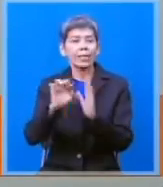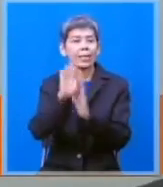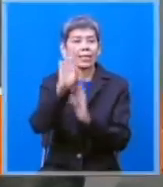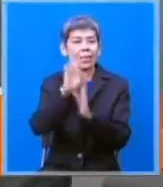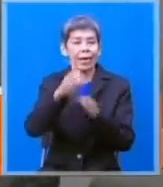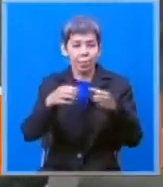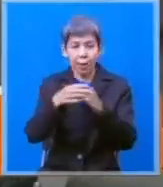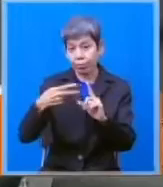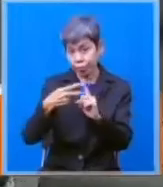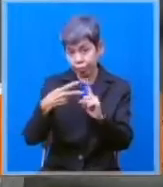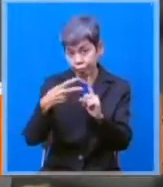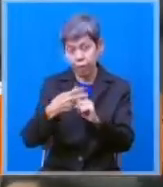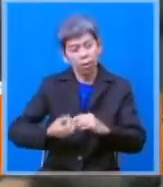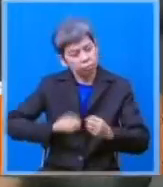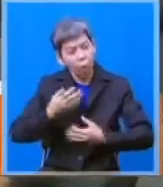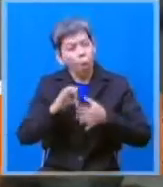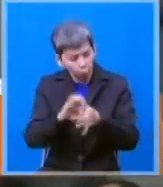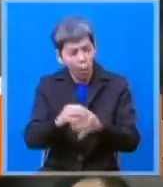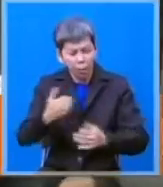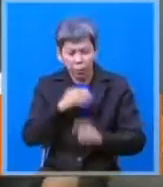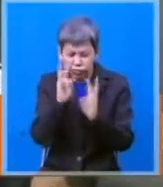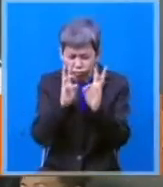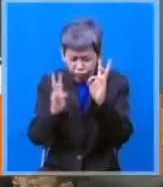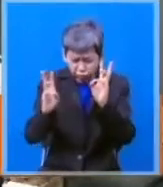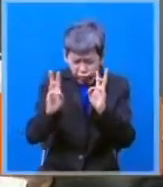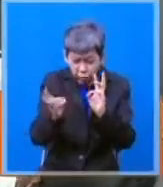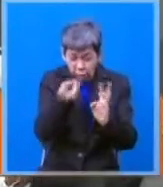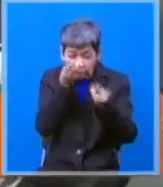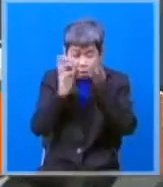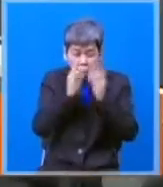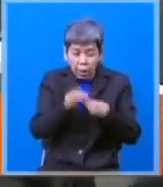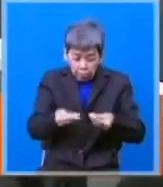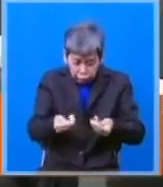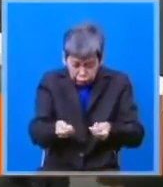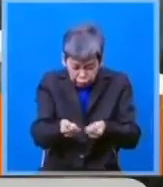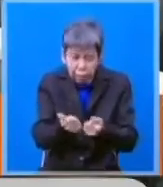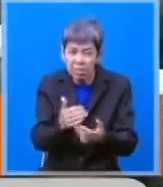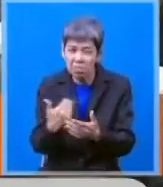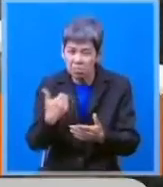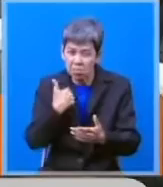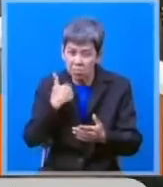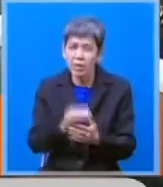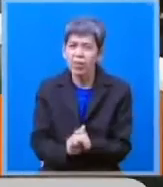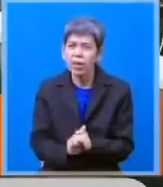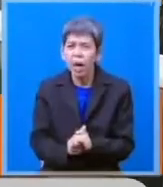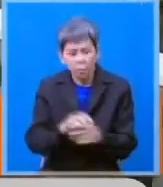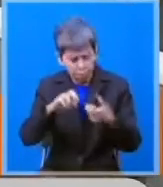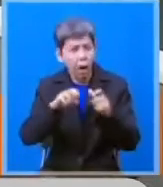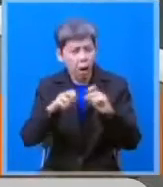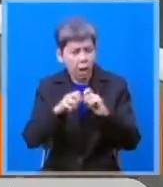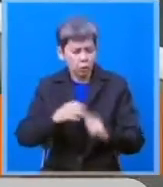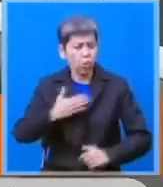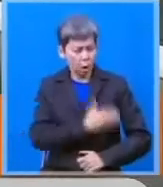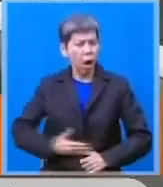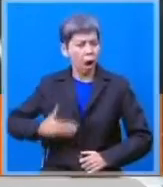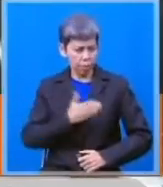ายพรรคอนาคตใหม่นะคะได้แสดงความเป็นห่วงเรื่องฝุ่นละอองที่มาจากปูนและสารโลหะซึ่งอาจส่งผลกระทบต่อสุข